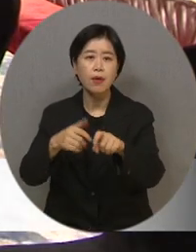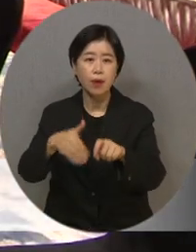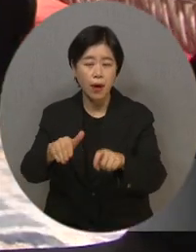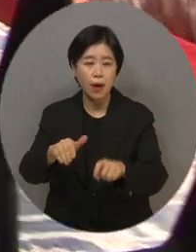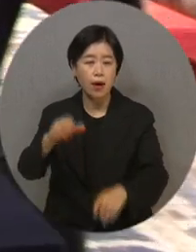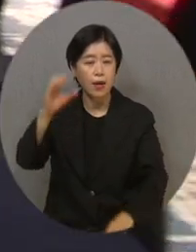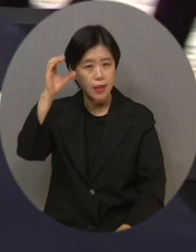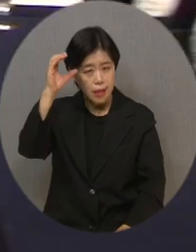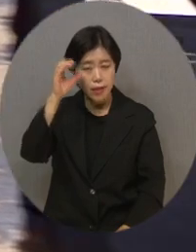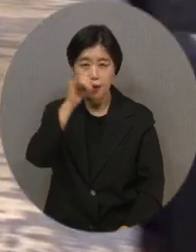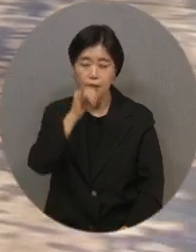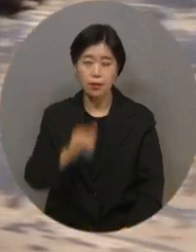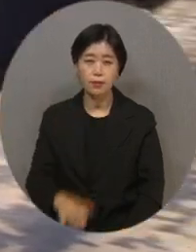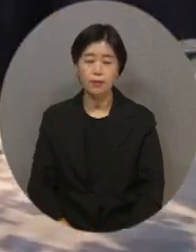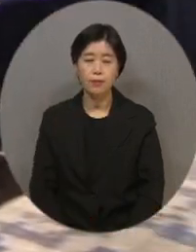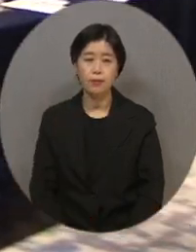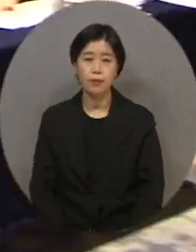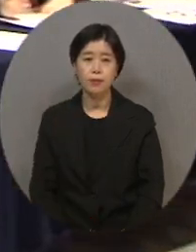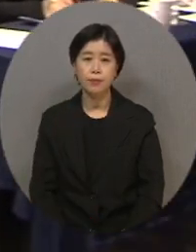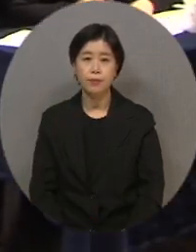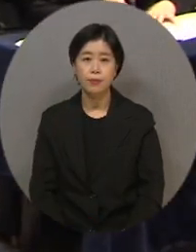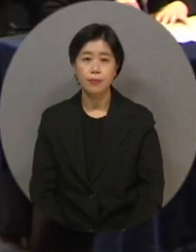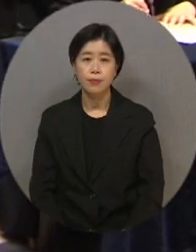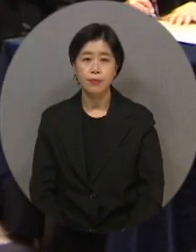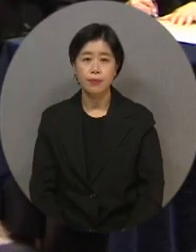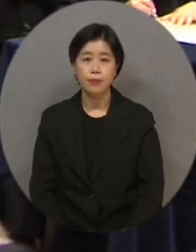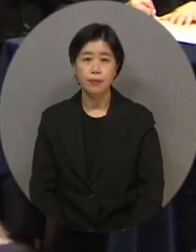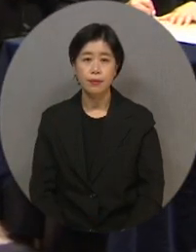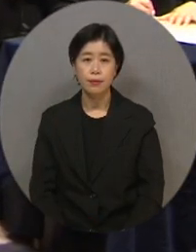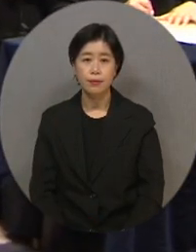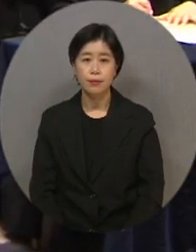봅니다. 복지TV 뉴스 홍경량입니다.